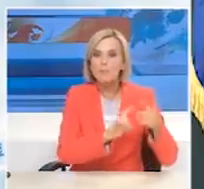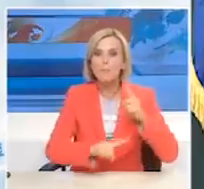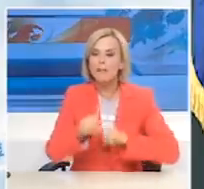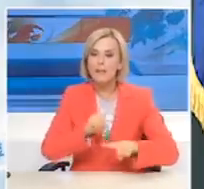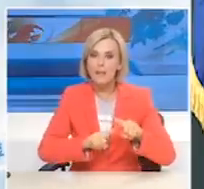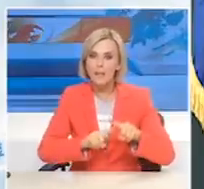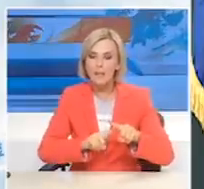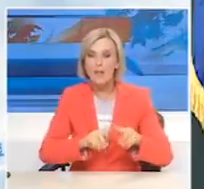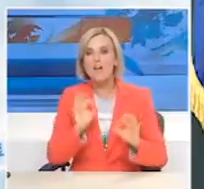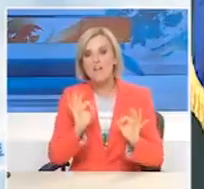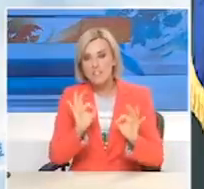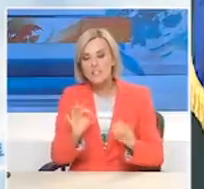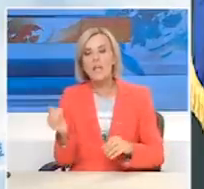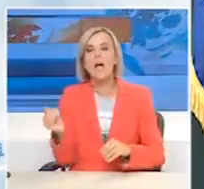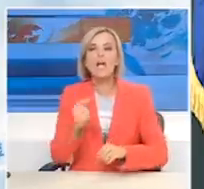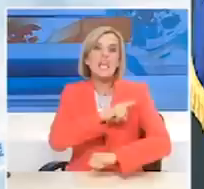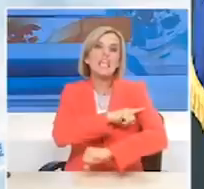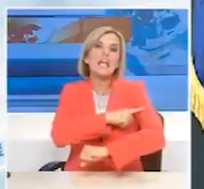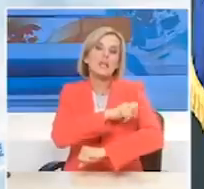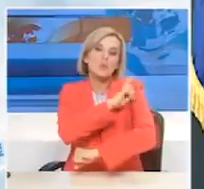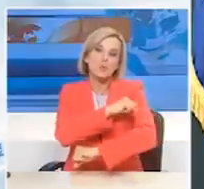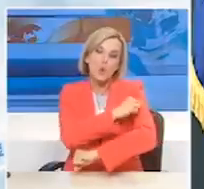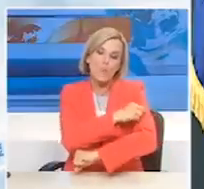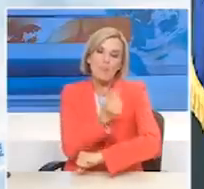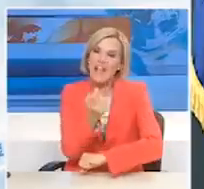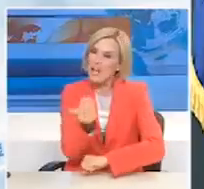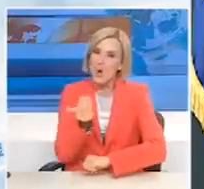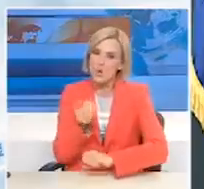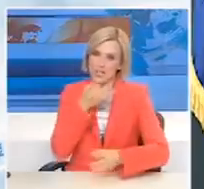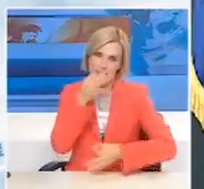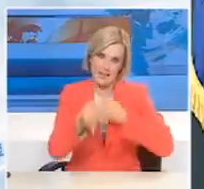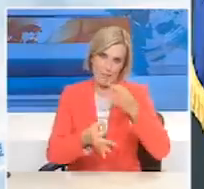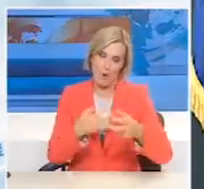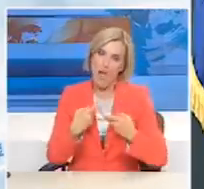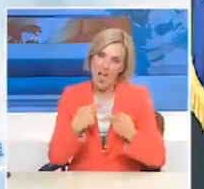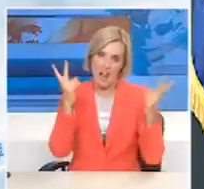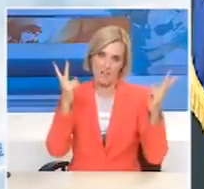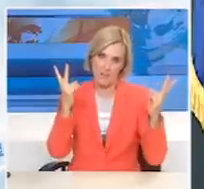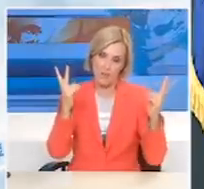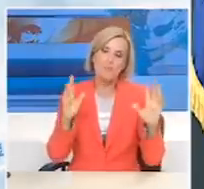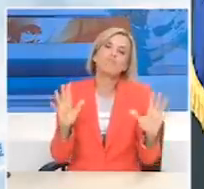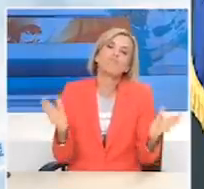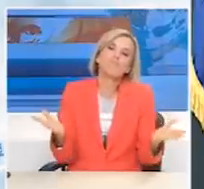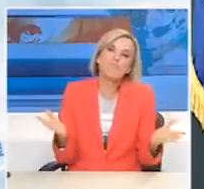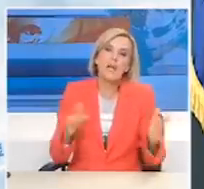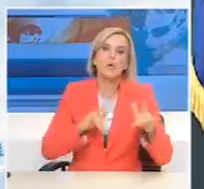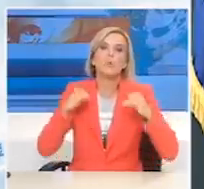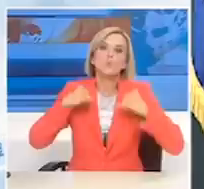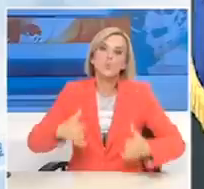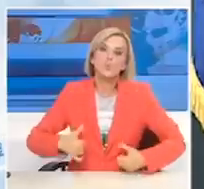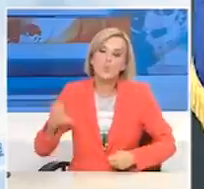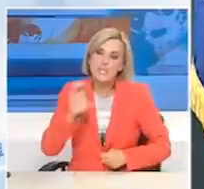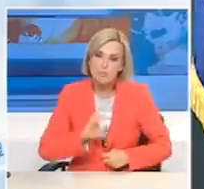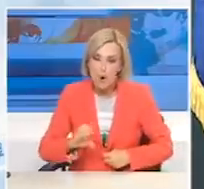βέβαια της έγκαιρης πρόσβασης στο ιατρικό μας σύστημα. Είναι λίγο νωρίς για μια τέτοια συζήτηση. Ποτέ δεν είναι νωρίς, αλλά πρέπει να